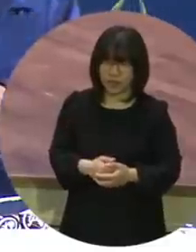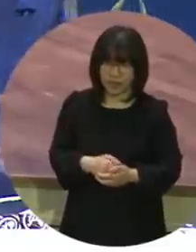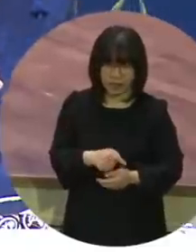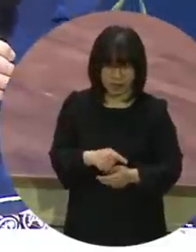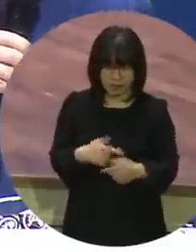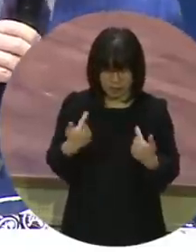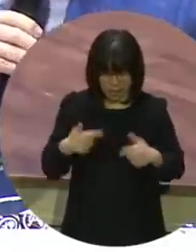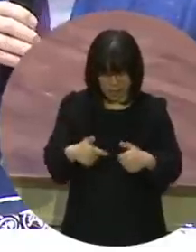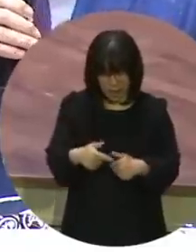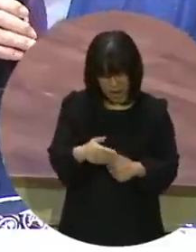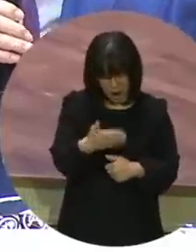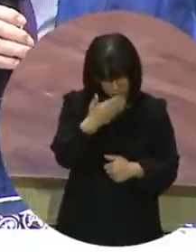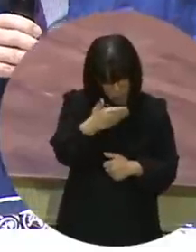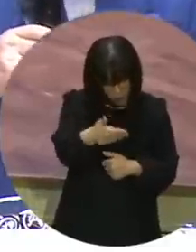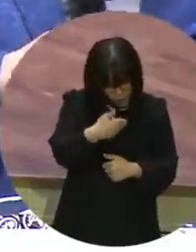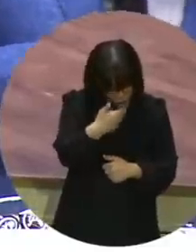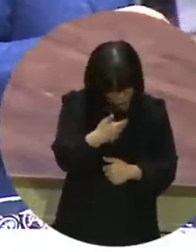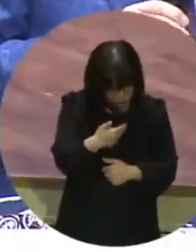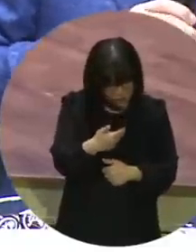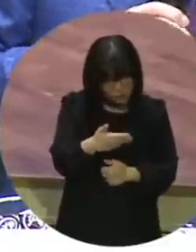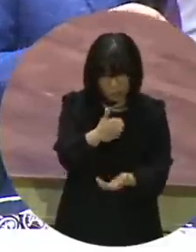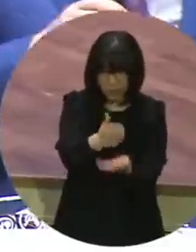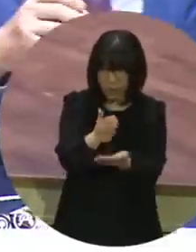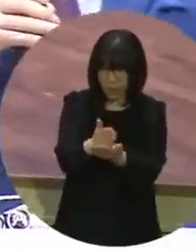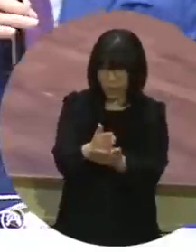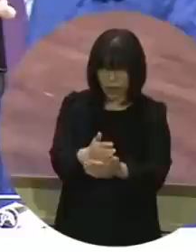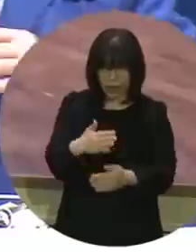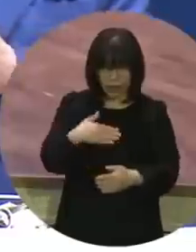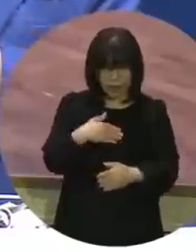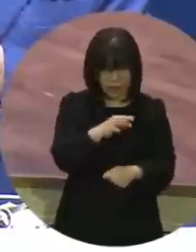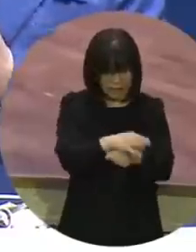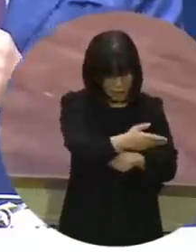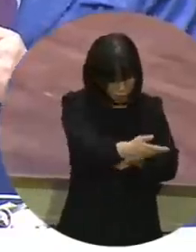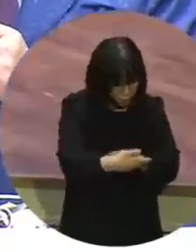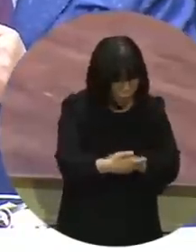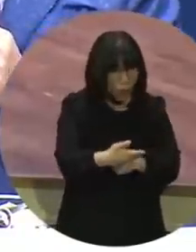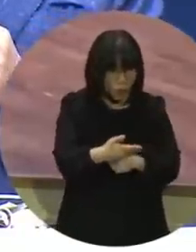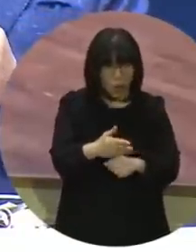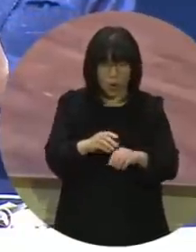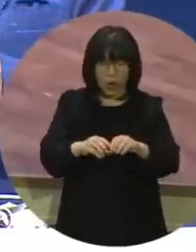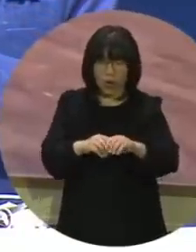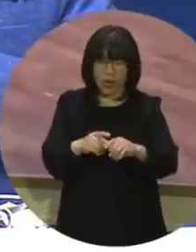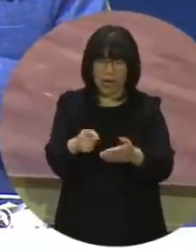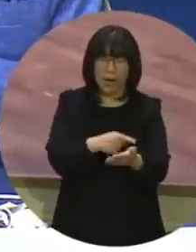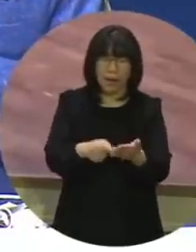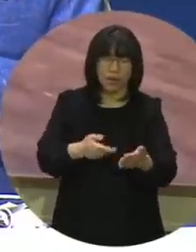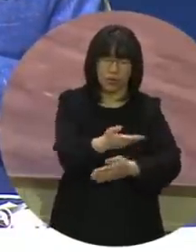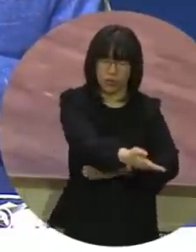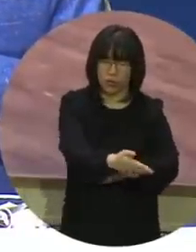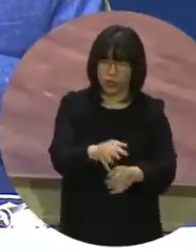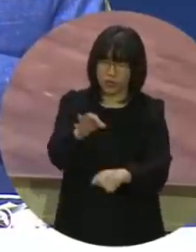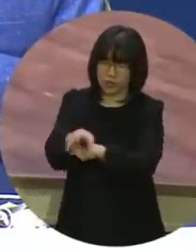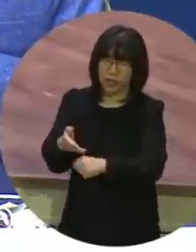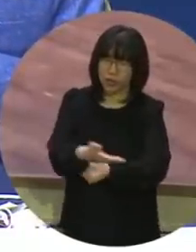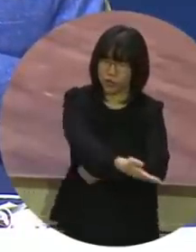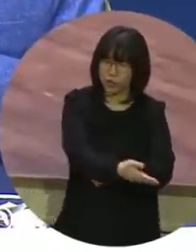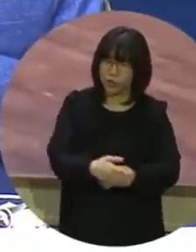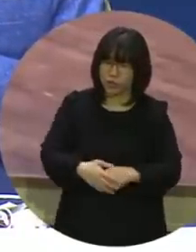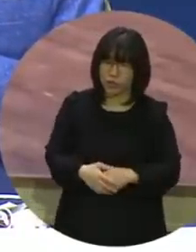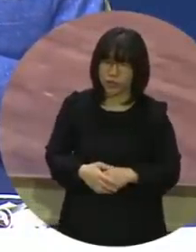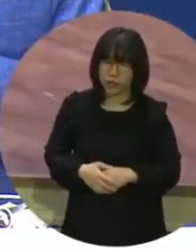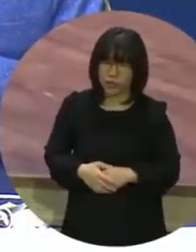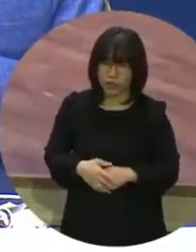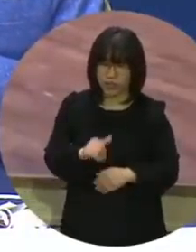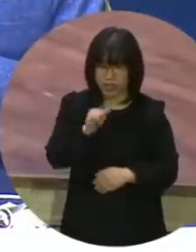아? 사람이 말이에요. 정상적인 사람 한번 얻으면 한번 사겠다는 사람이 세상 말로 오기도 있어야지. 내가